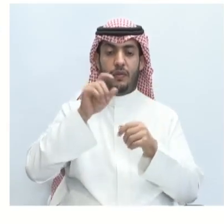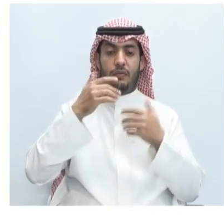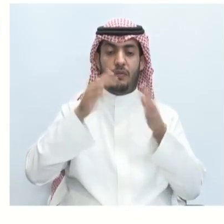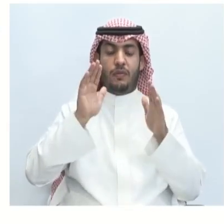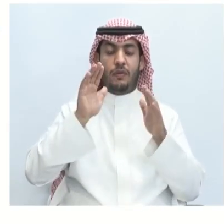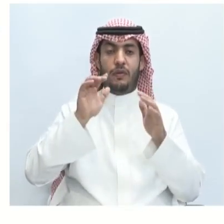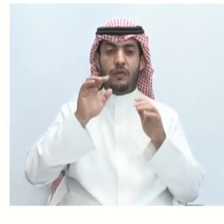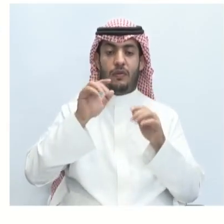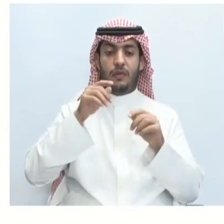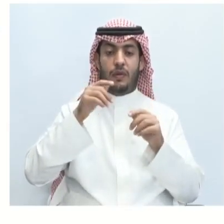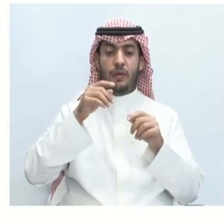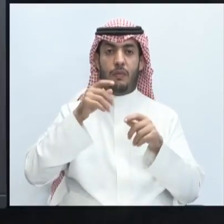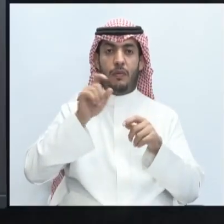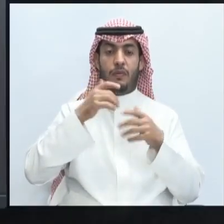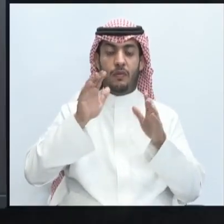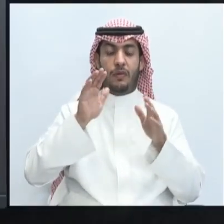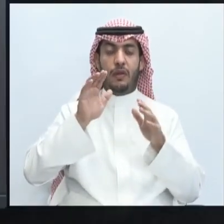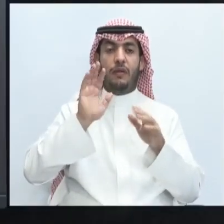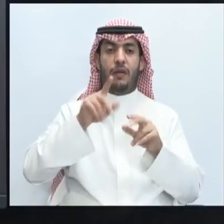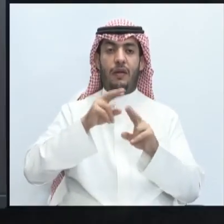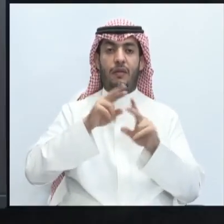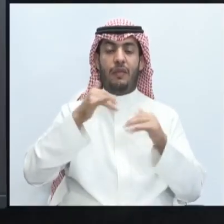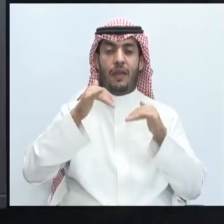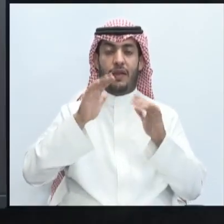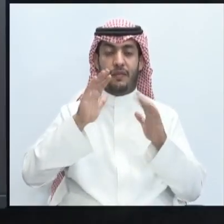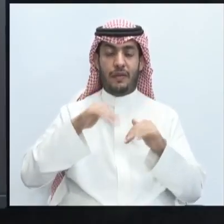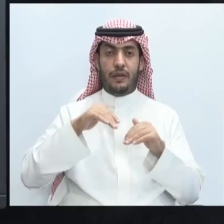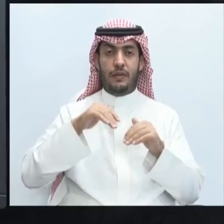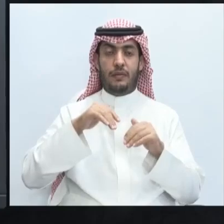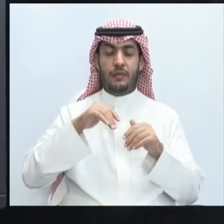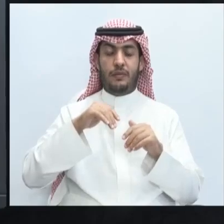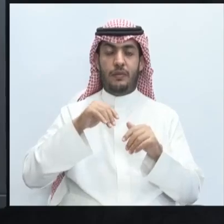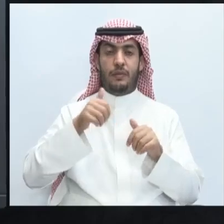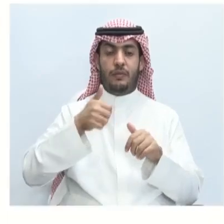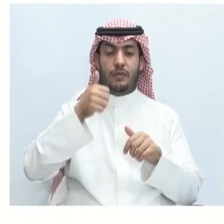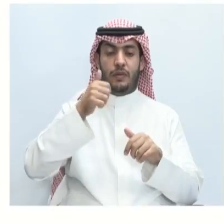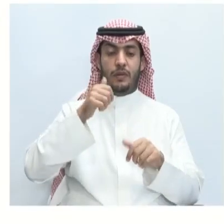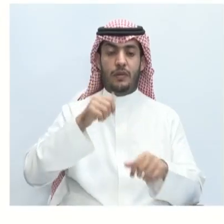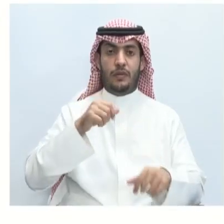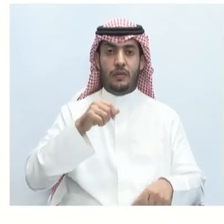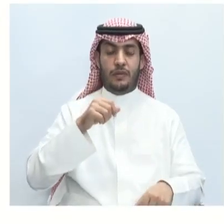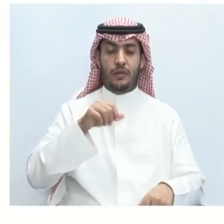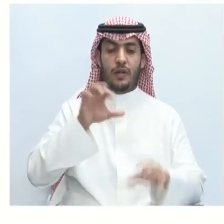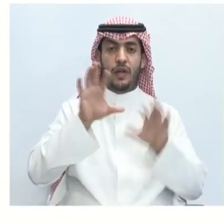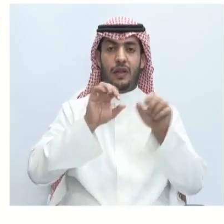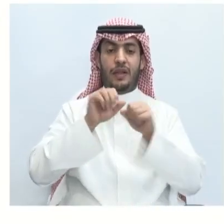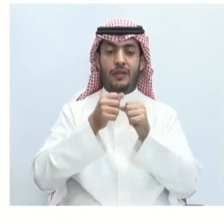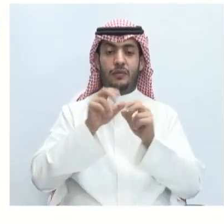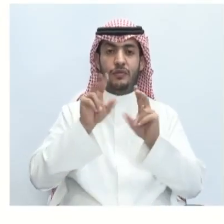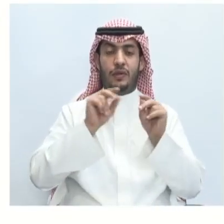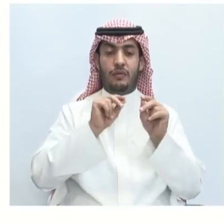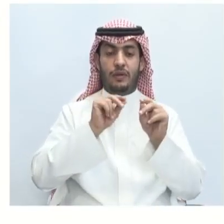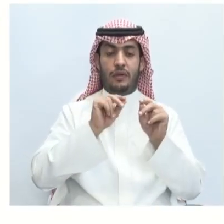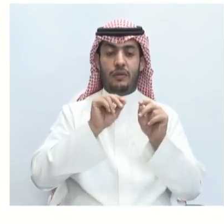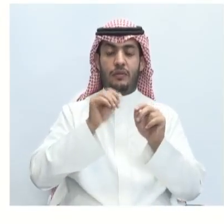مفتوحه وهنا عندما نقول مساله مفتوحه هناك اكثر من اجابه محتمله بارك الله فيكم اختر كسرين